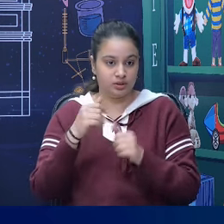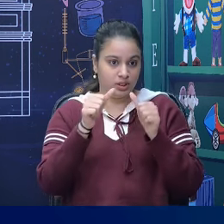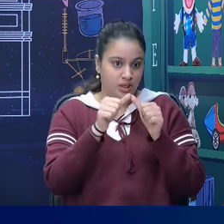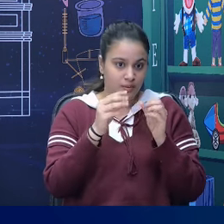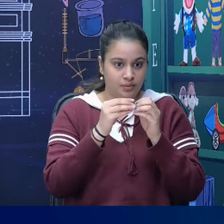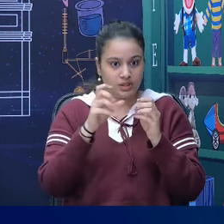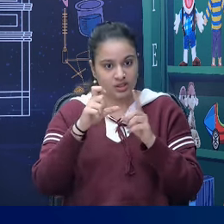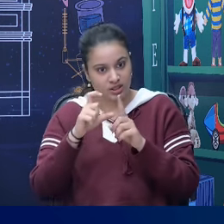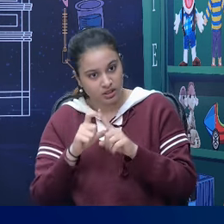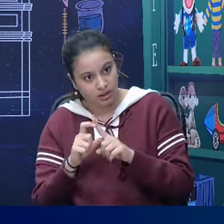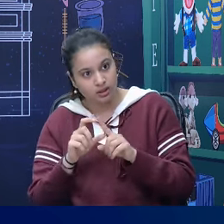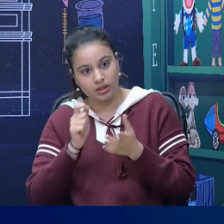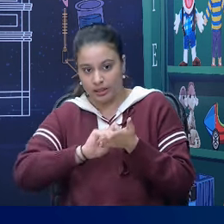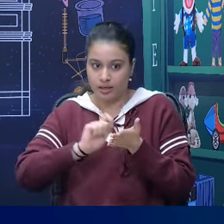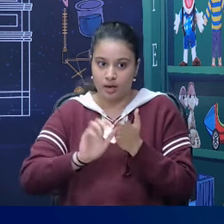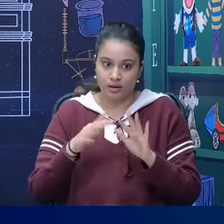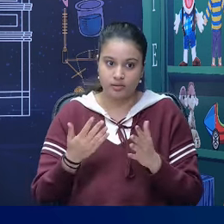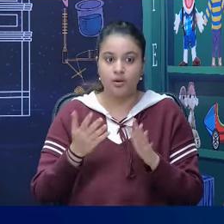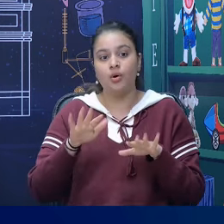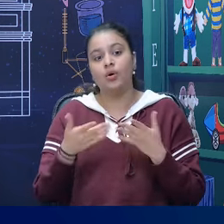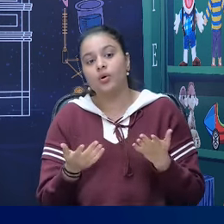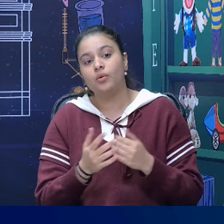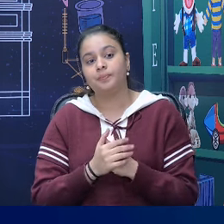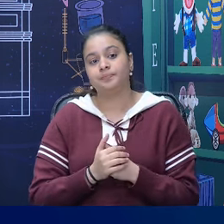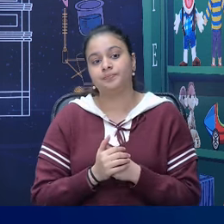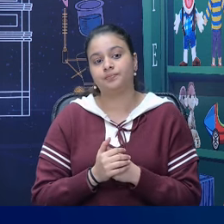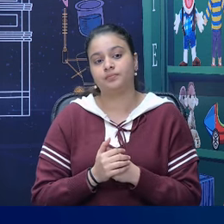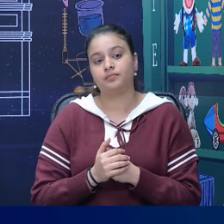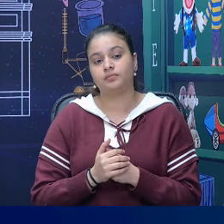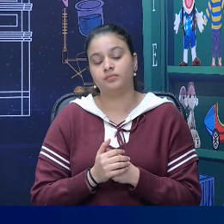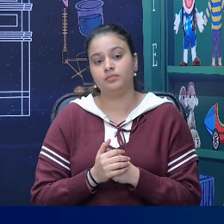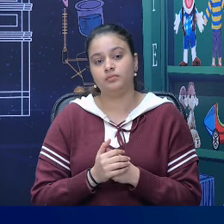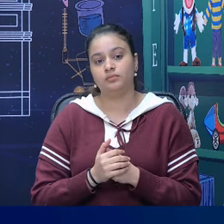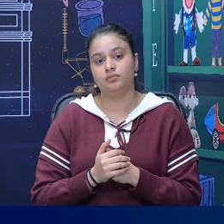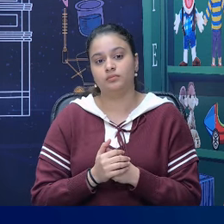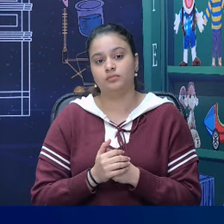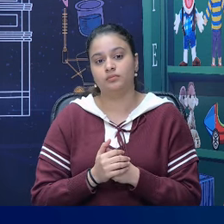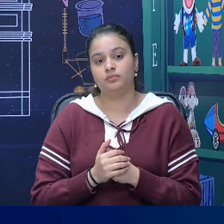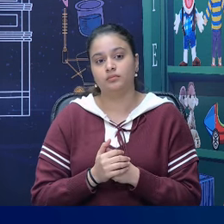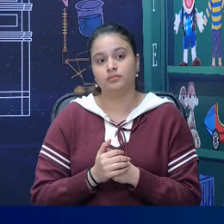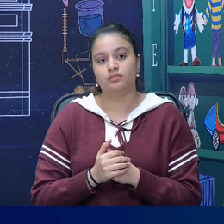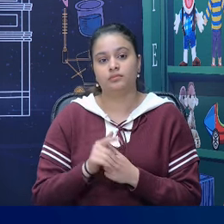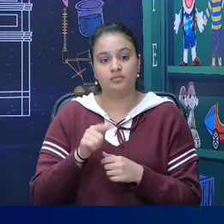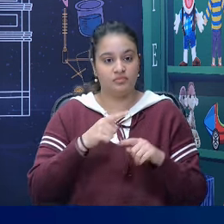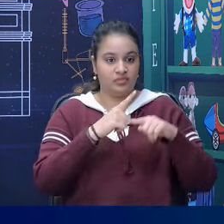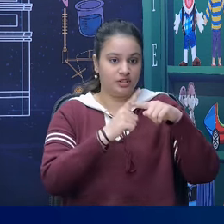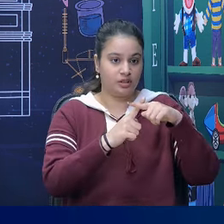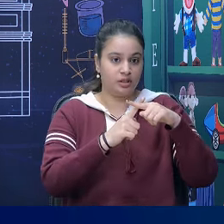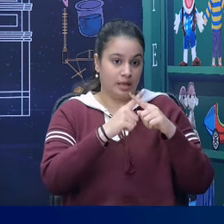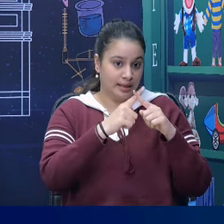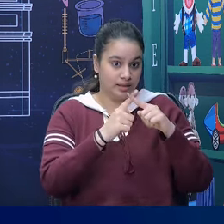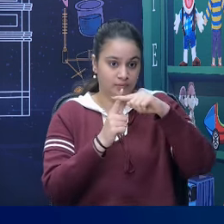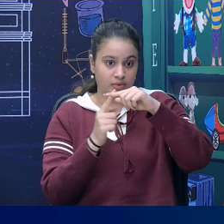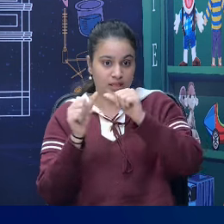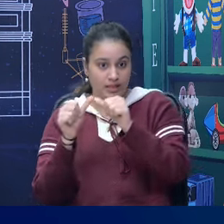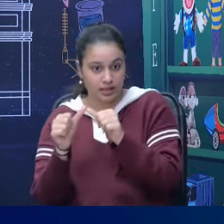प्रीवियस क्लासेस में और जो वेरिएबल हैं उन्होंने x वा ज यानी ये x प् ए हो सकता है